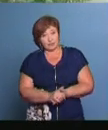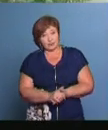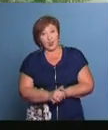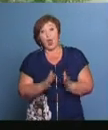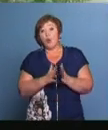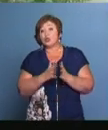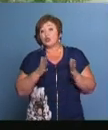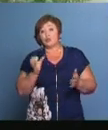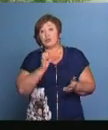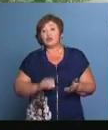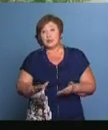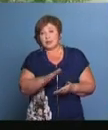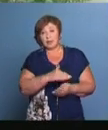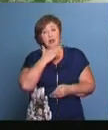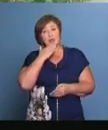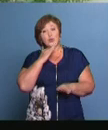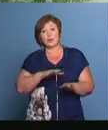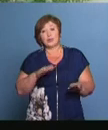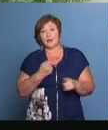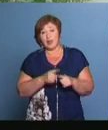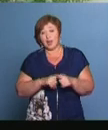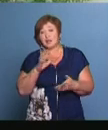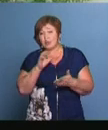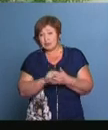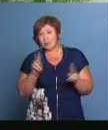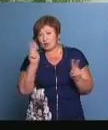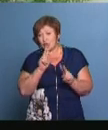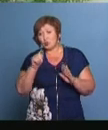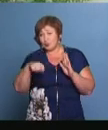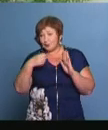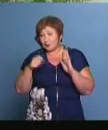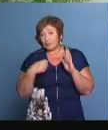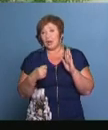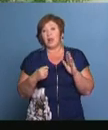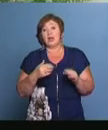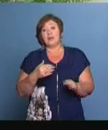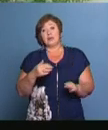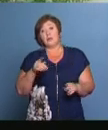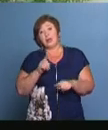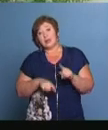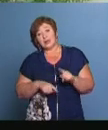большая страна, очень много детей этим занимаются, творчеством, очень много руководителей.